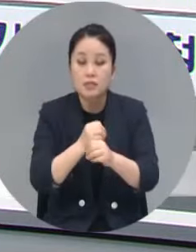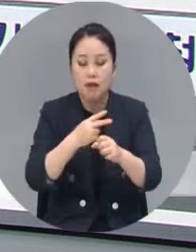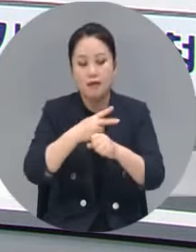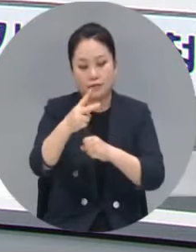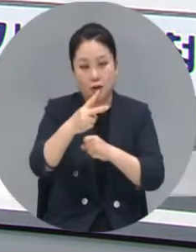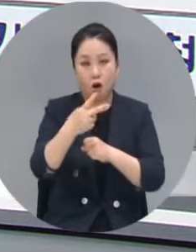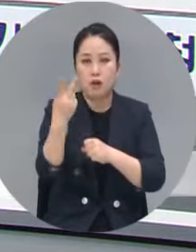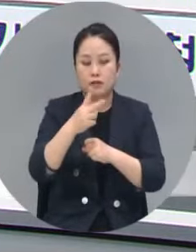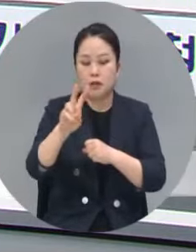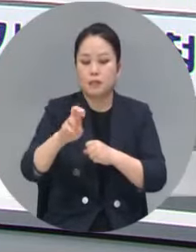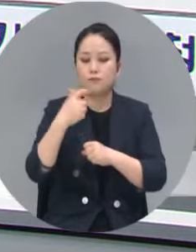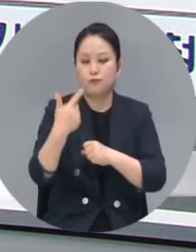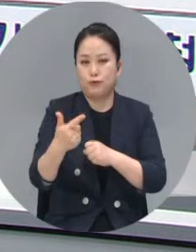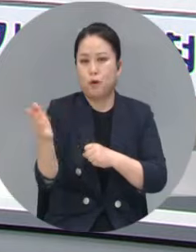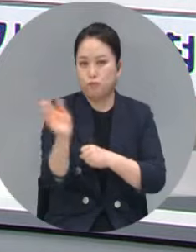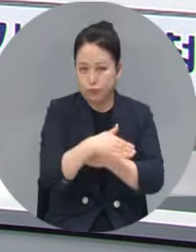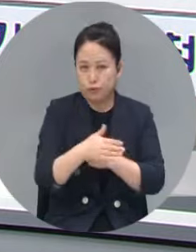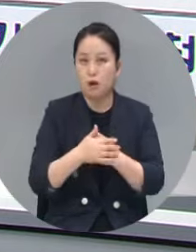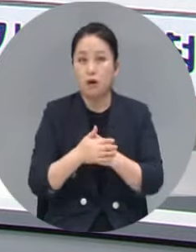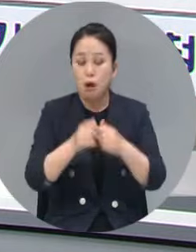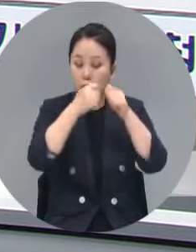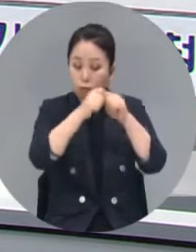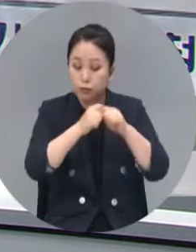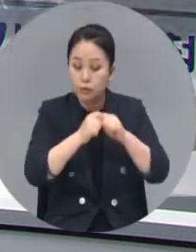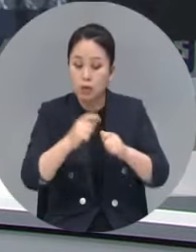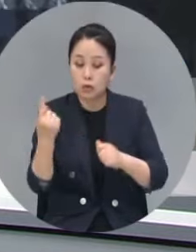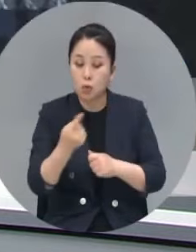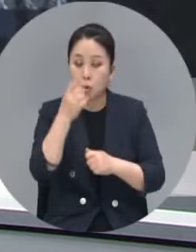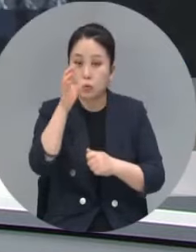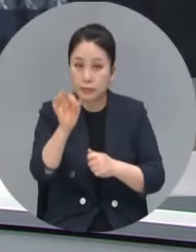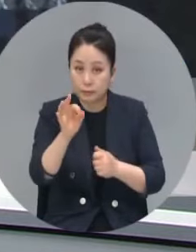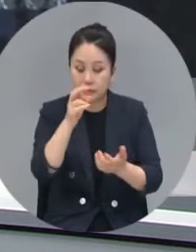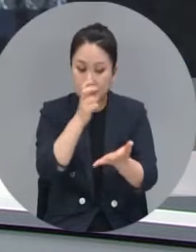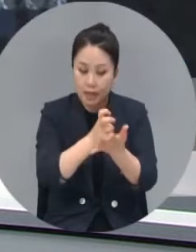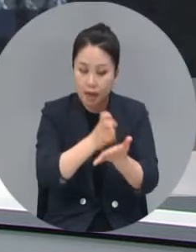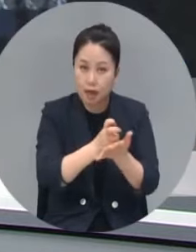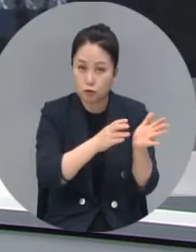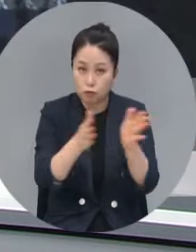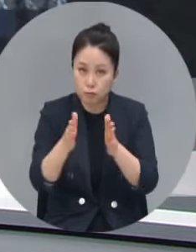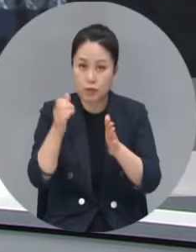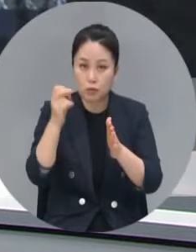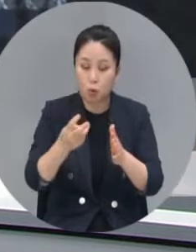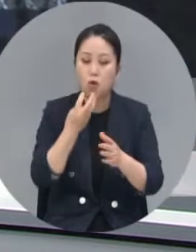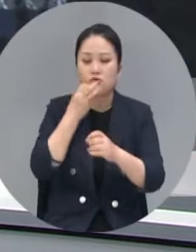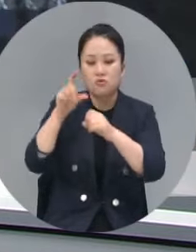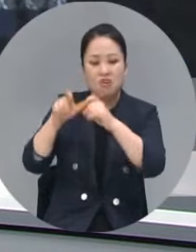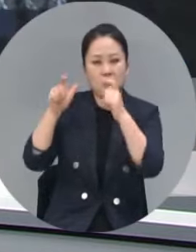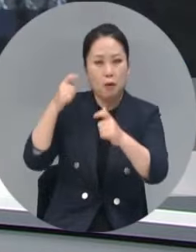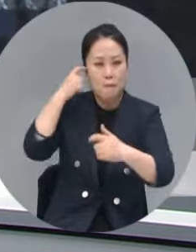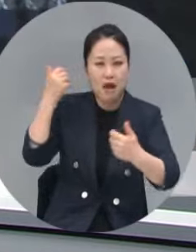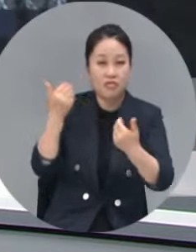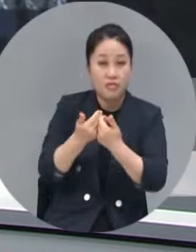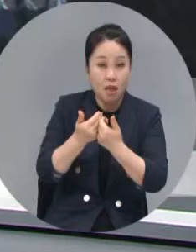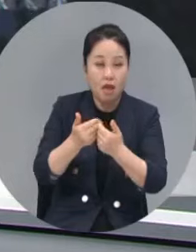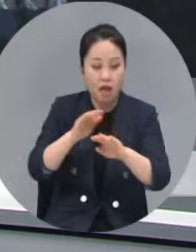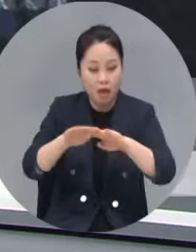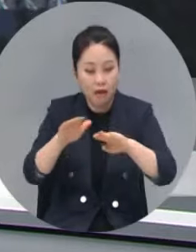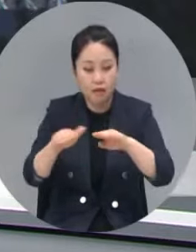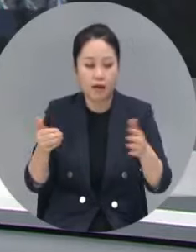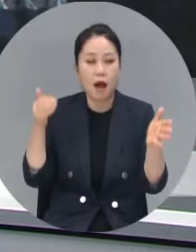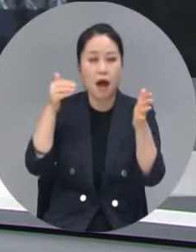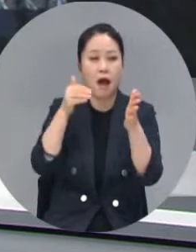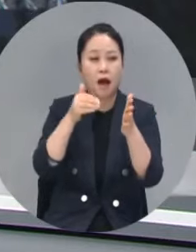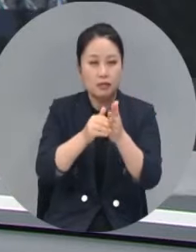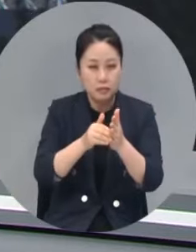뒤인 2026년 있데요 구체적인 요금제 마음부터 수도권 반발까지 아직 넘어야 할 사은